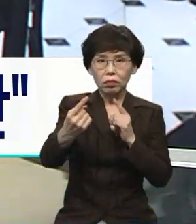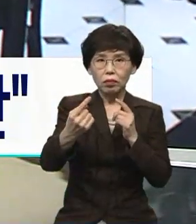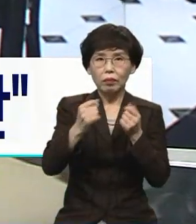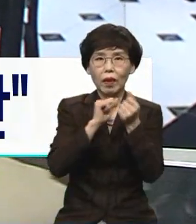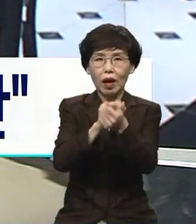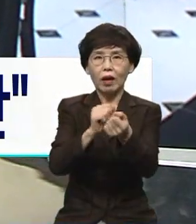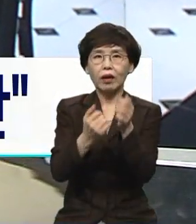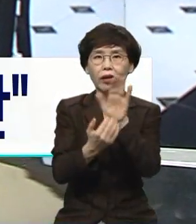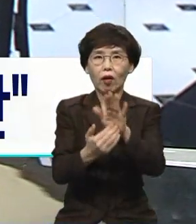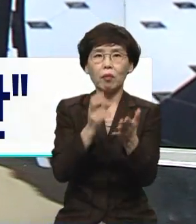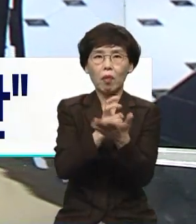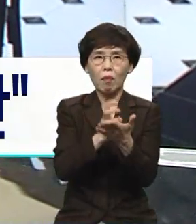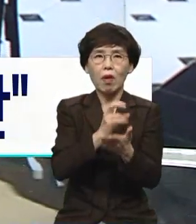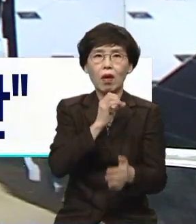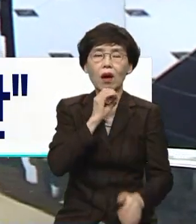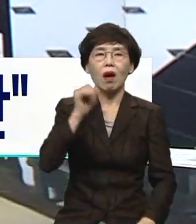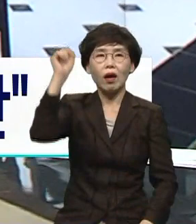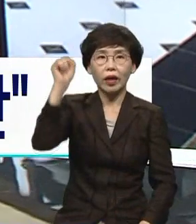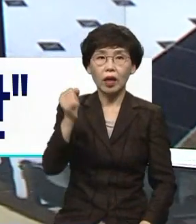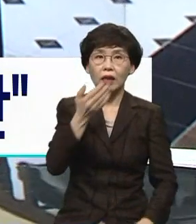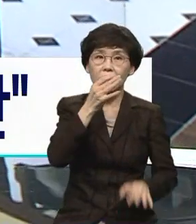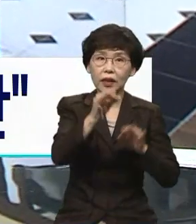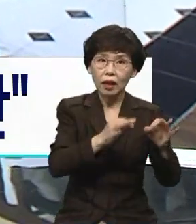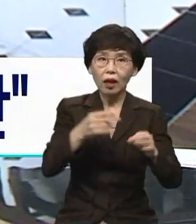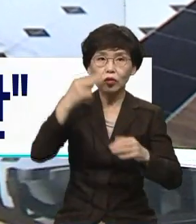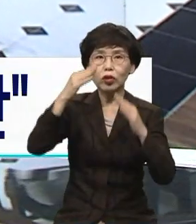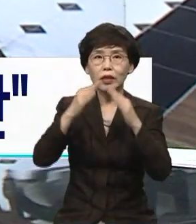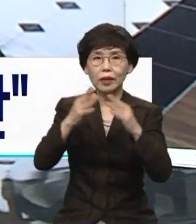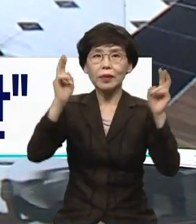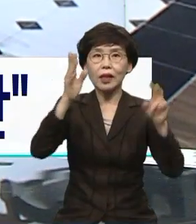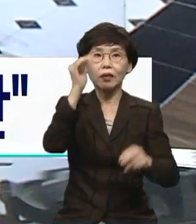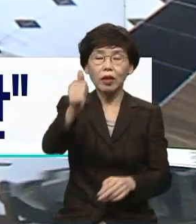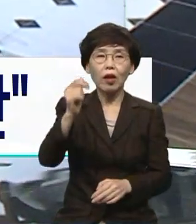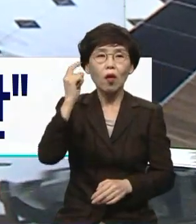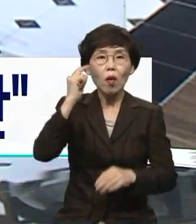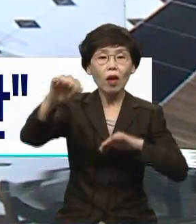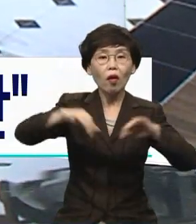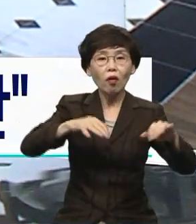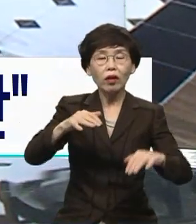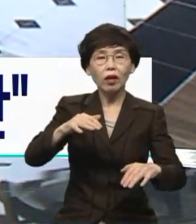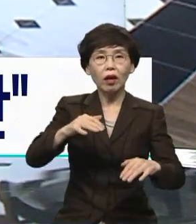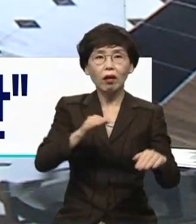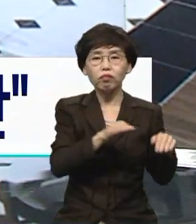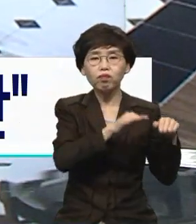식당, 술집 사장님들이 왜 거리로 나섰는지 박찬근 기자가 만나봤습니다.